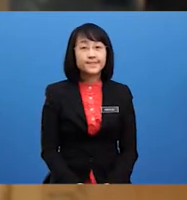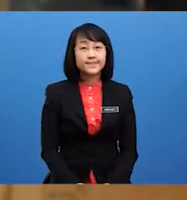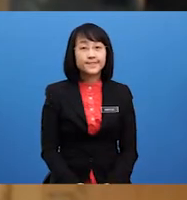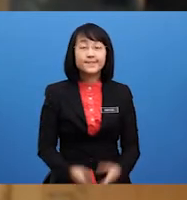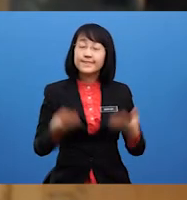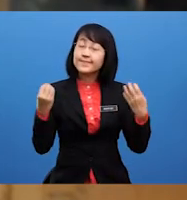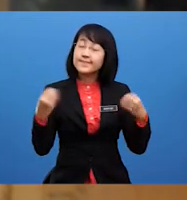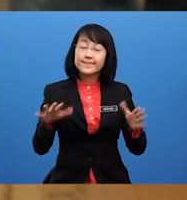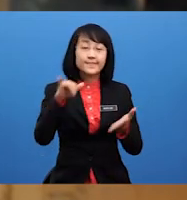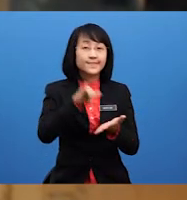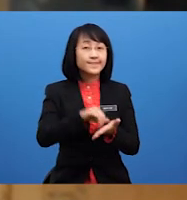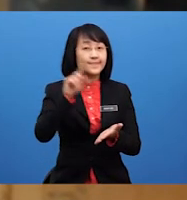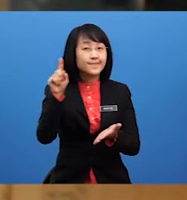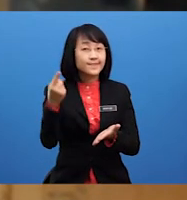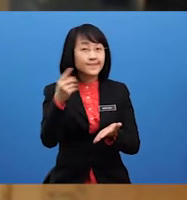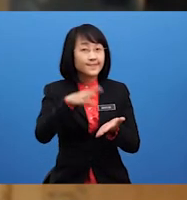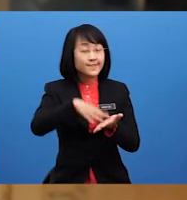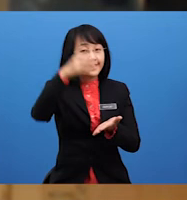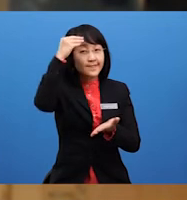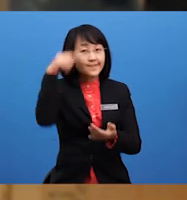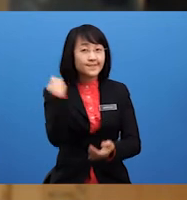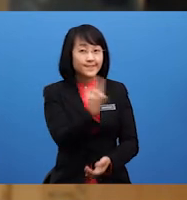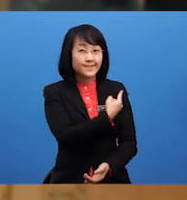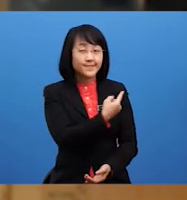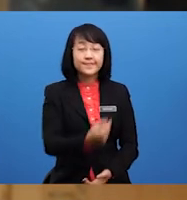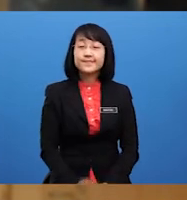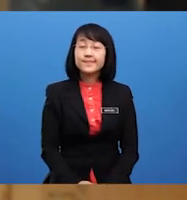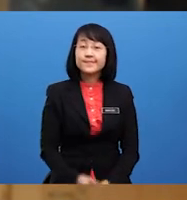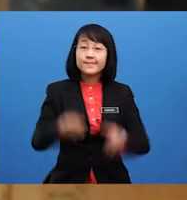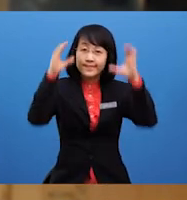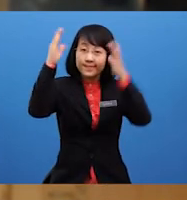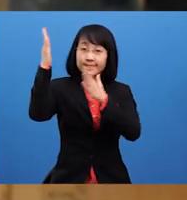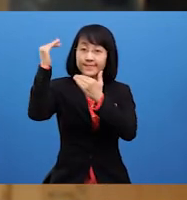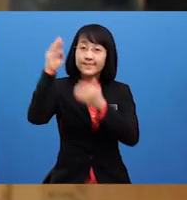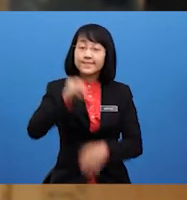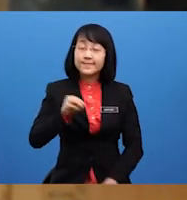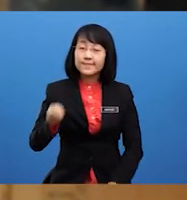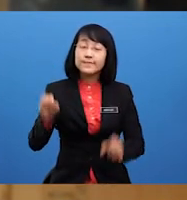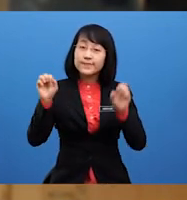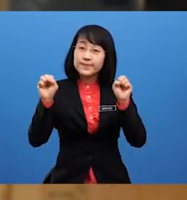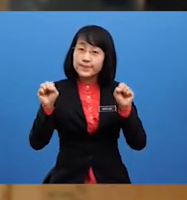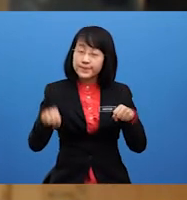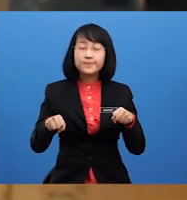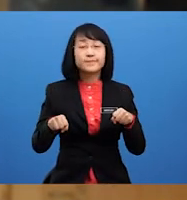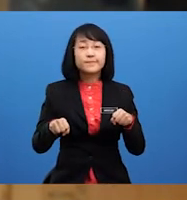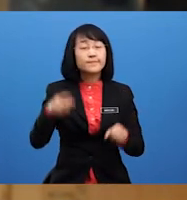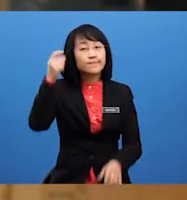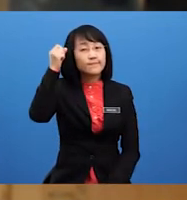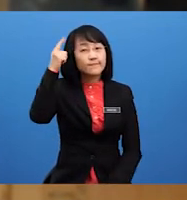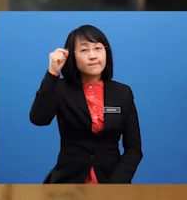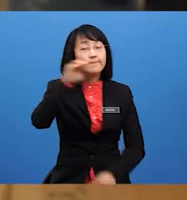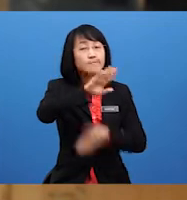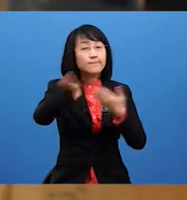Sekian sahaja sesi pembelajaran kita. Cikgu harap murid-murid dapat menguasai setiap